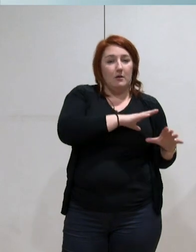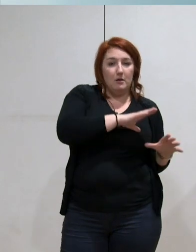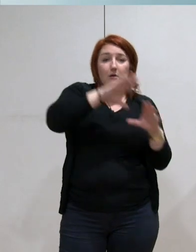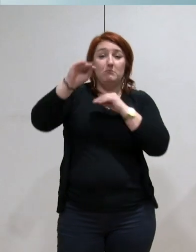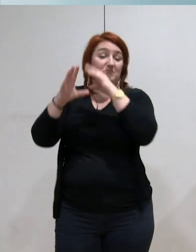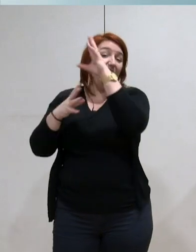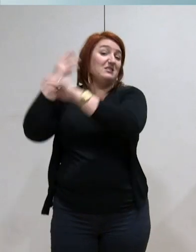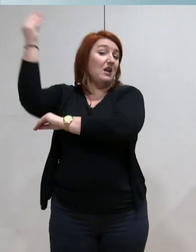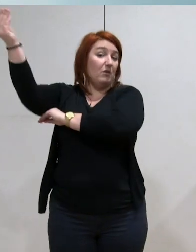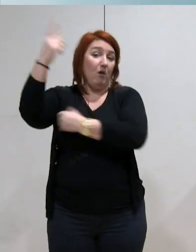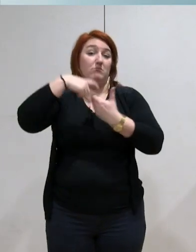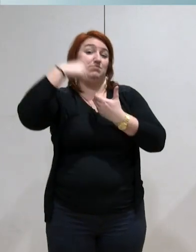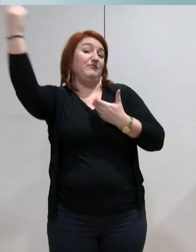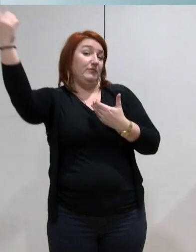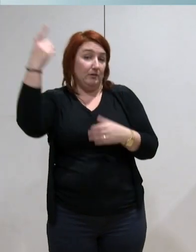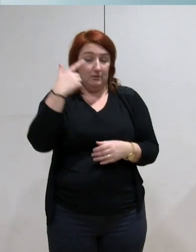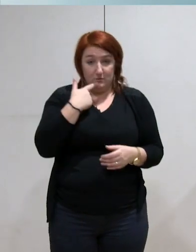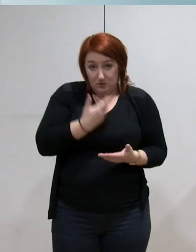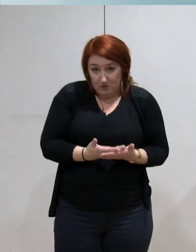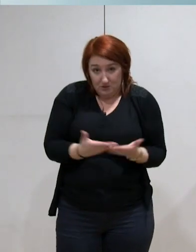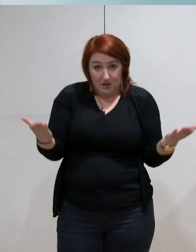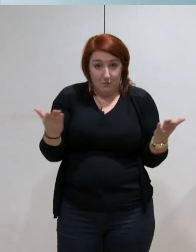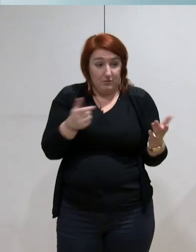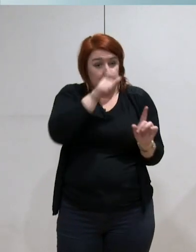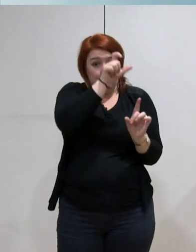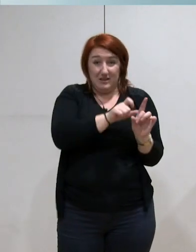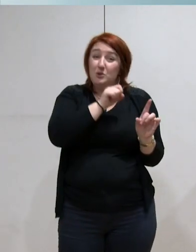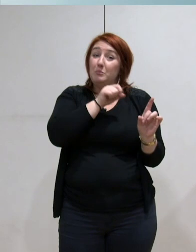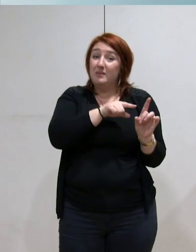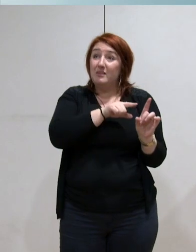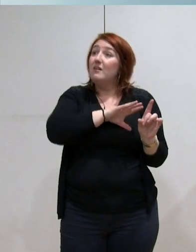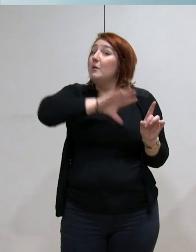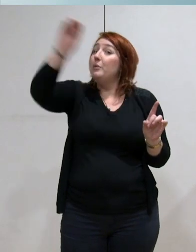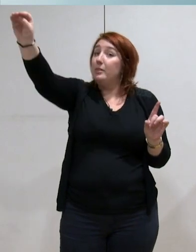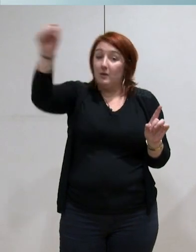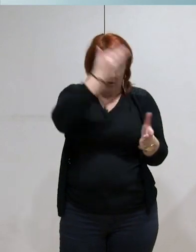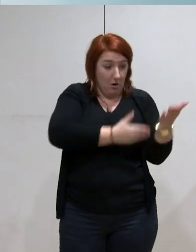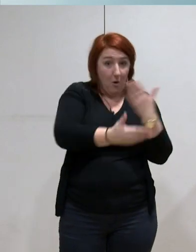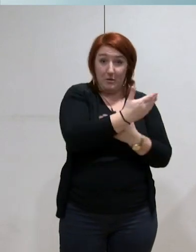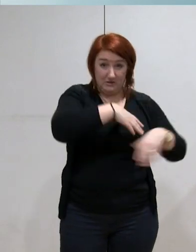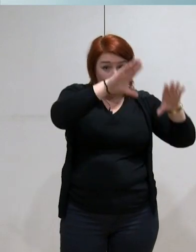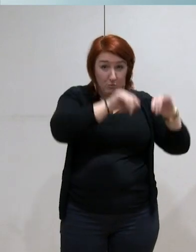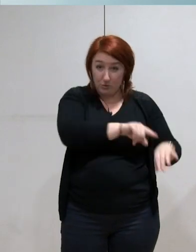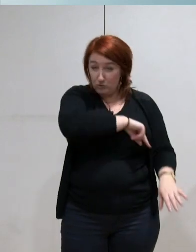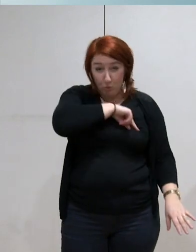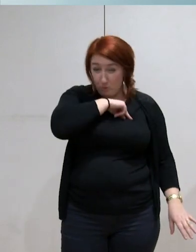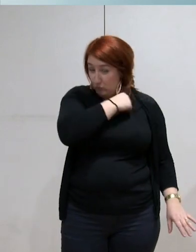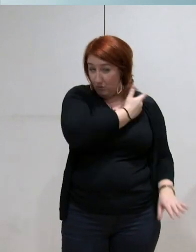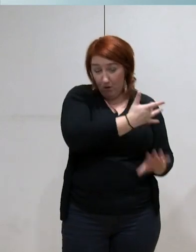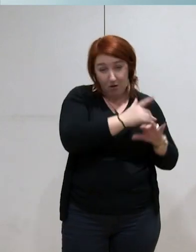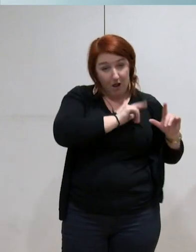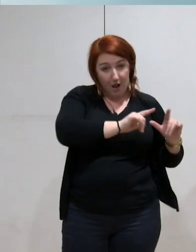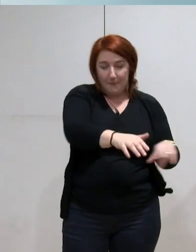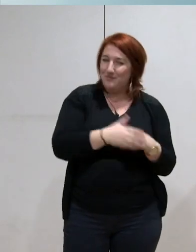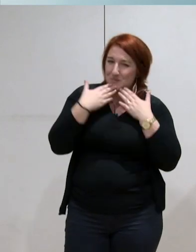extérieur et donc c'est simplement le remplacement d'un poste qui existait déjà depuis longtemps